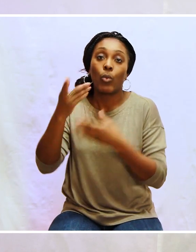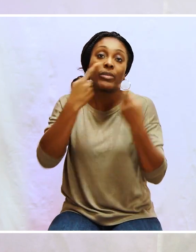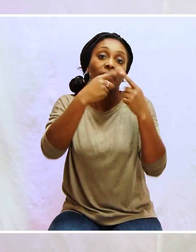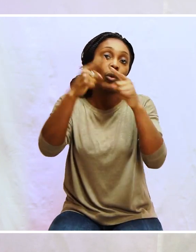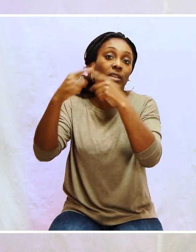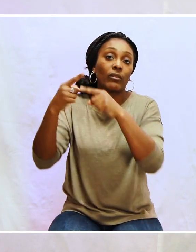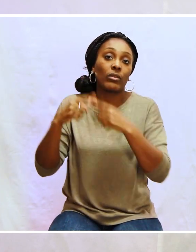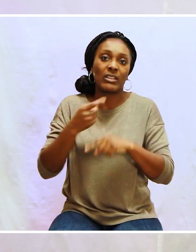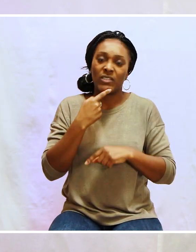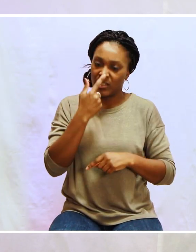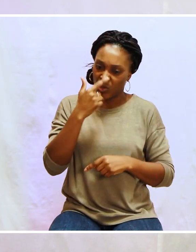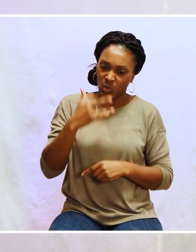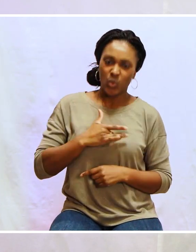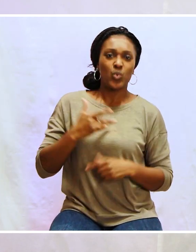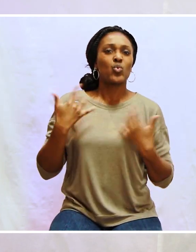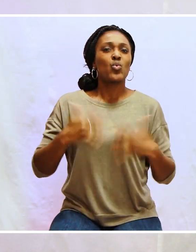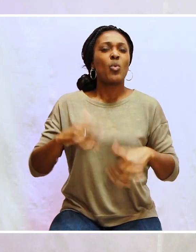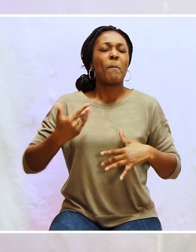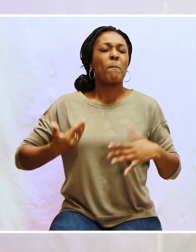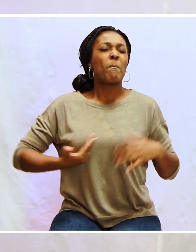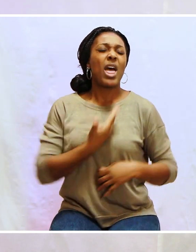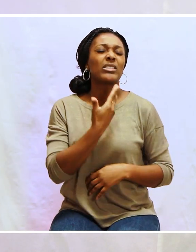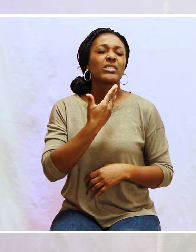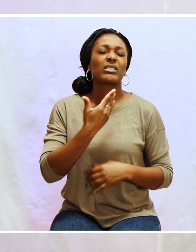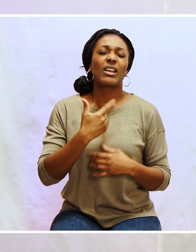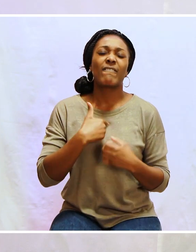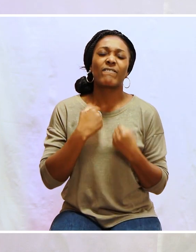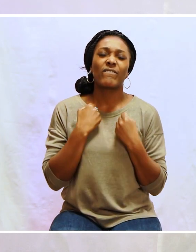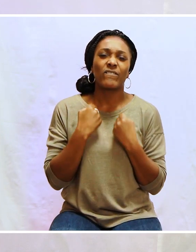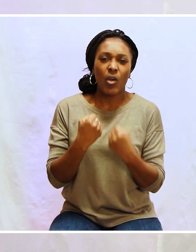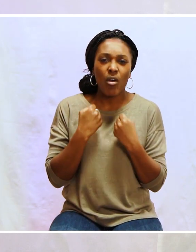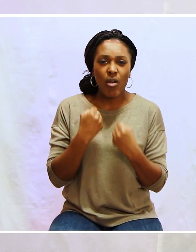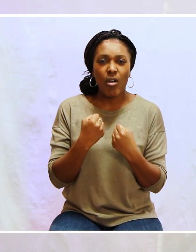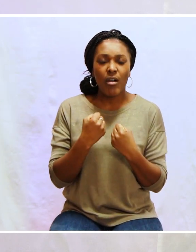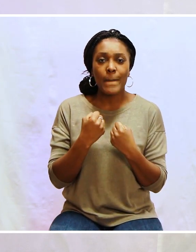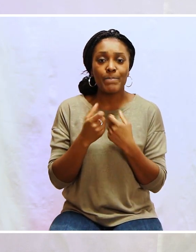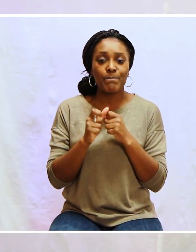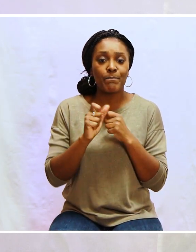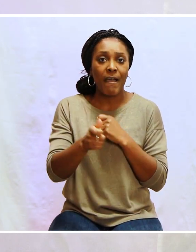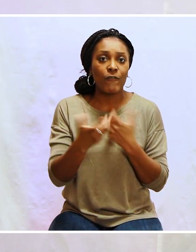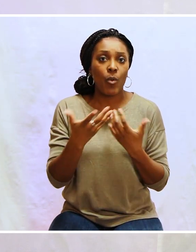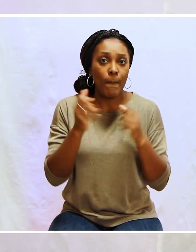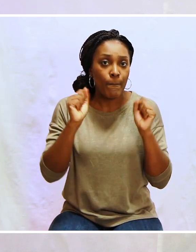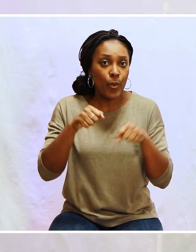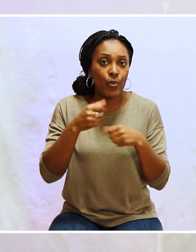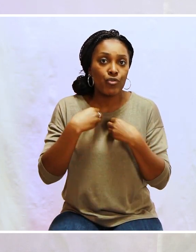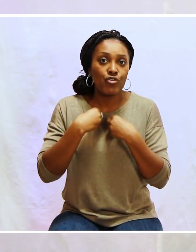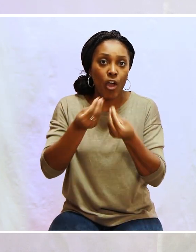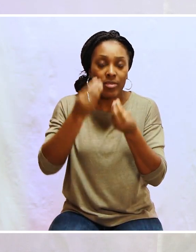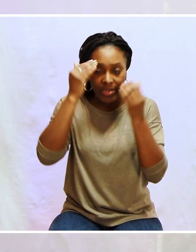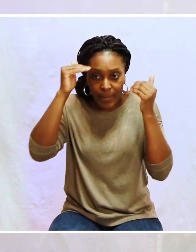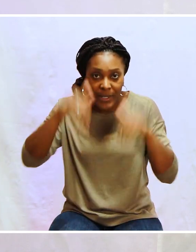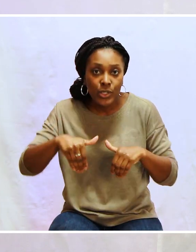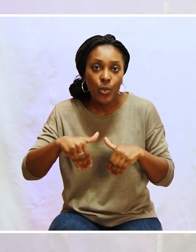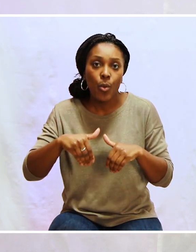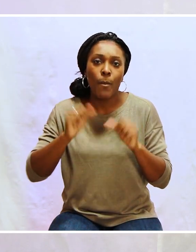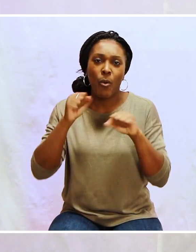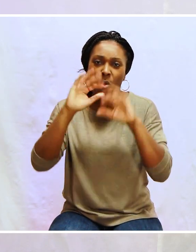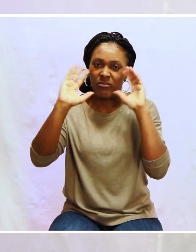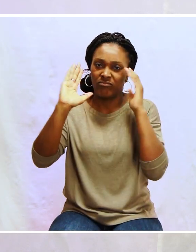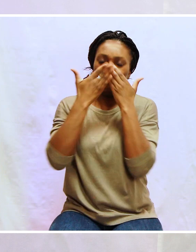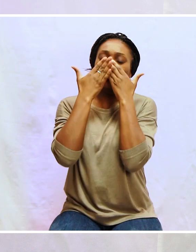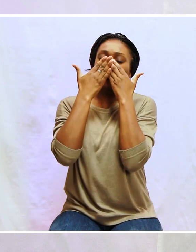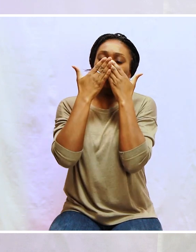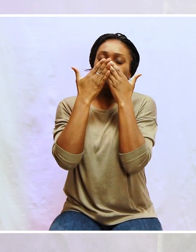atteint dans son amour-propre. Le résultat de ce genre de blessure, eh bien, c'est parfois une dépression profonde, parfois on se replie sur